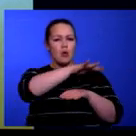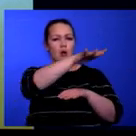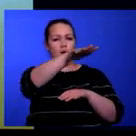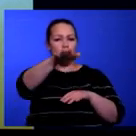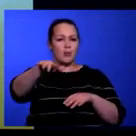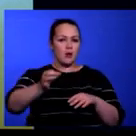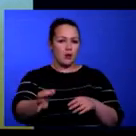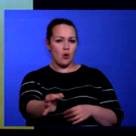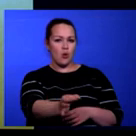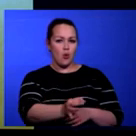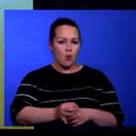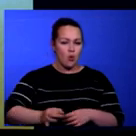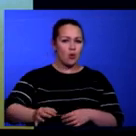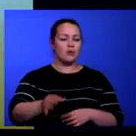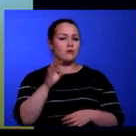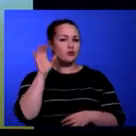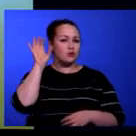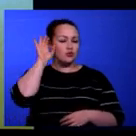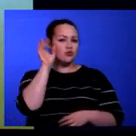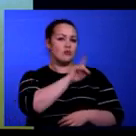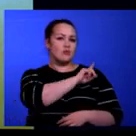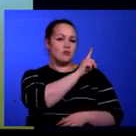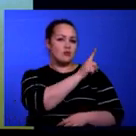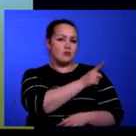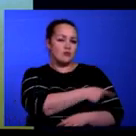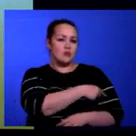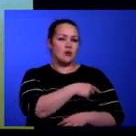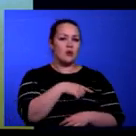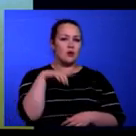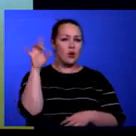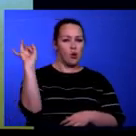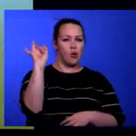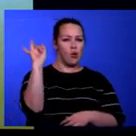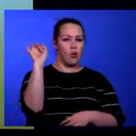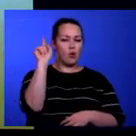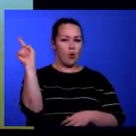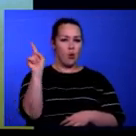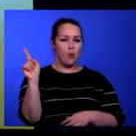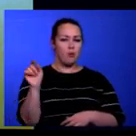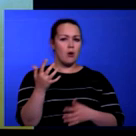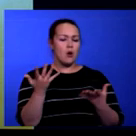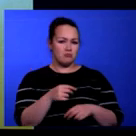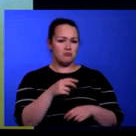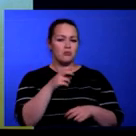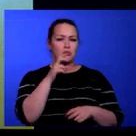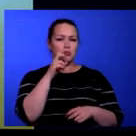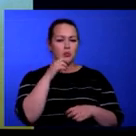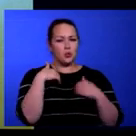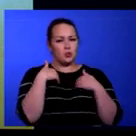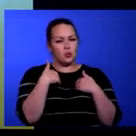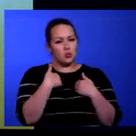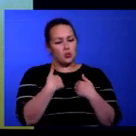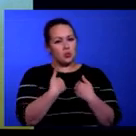островом слышатся сильные раскаты грома какое у вас сейчас настроение немного